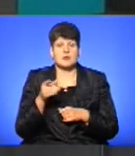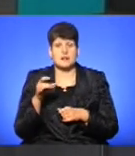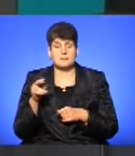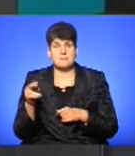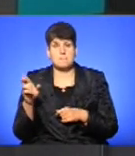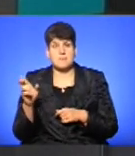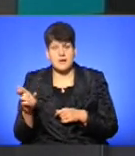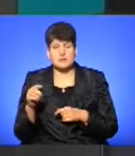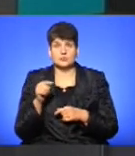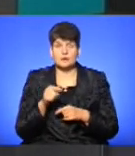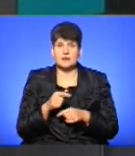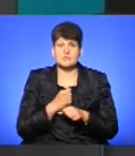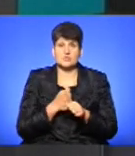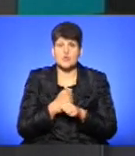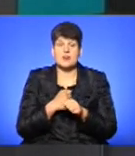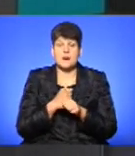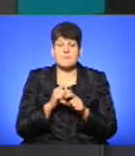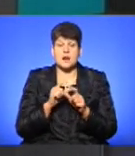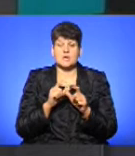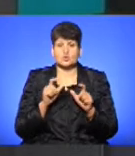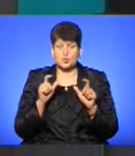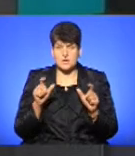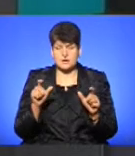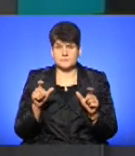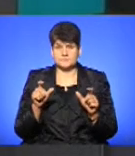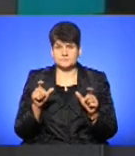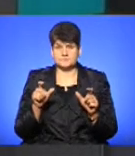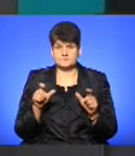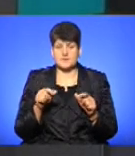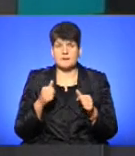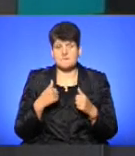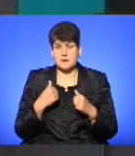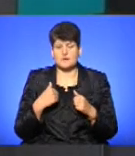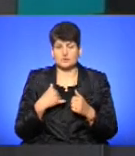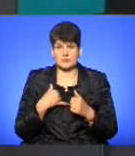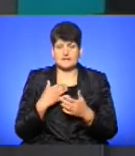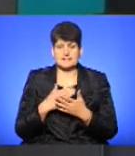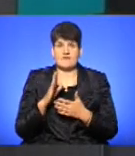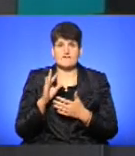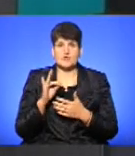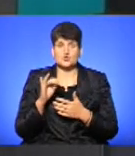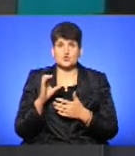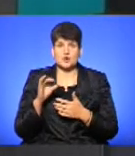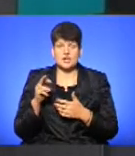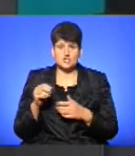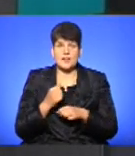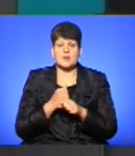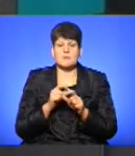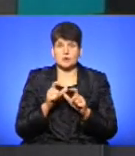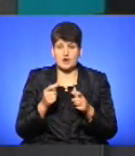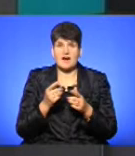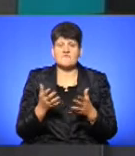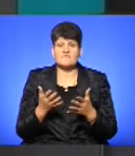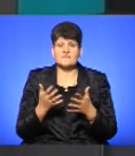даній ситуації тоді працюють лабораторії. І ми таким чином, у нас є вірусологічна лабораторія, яка